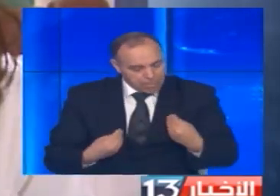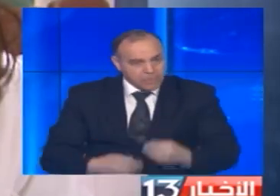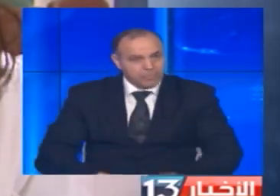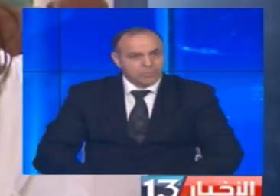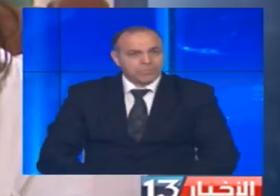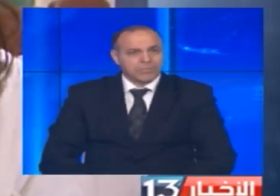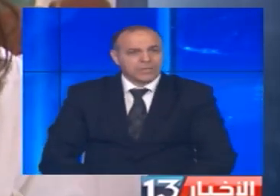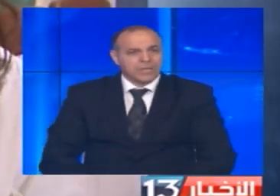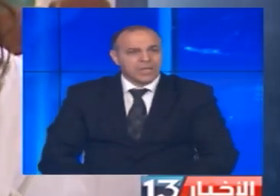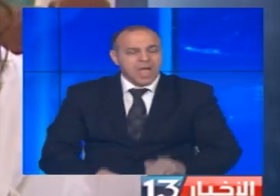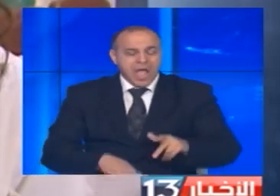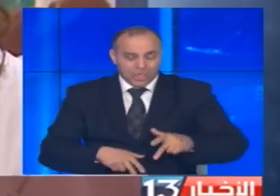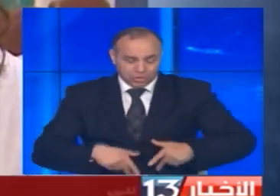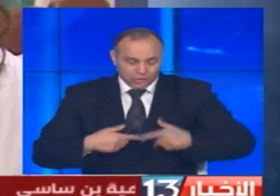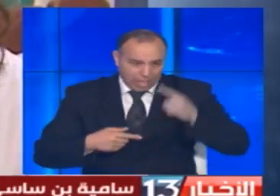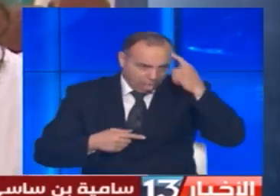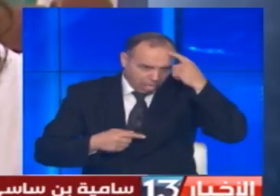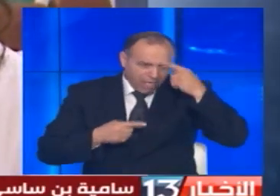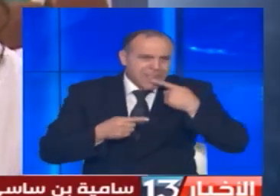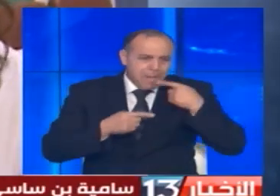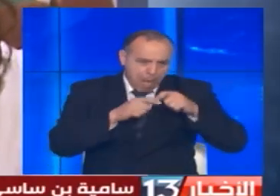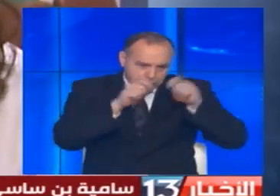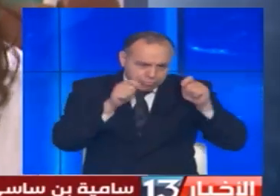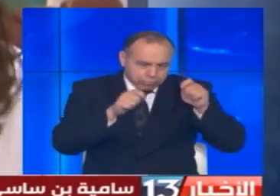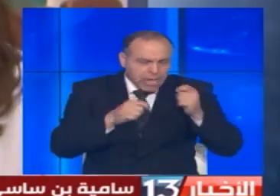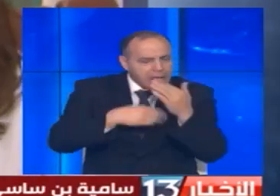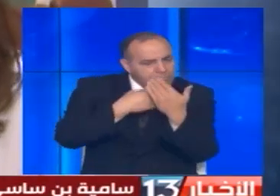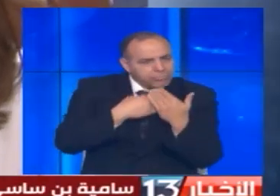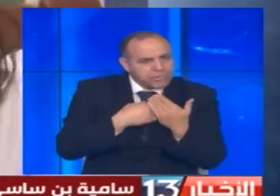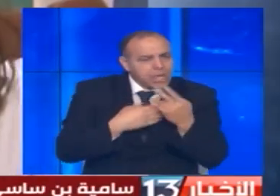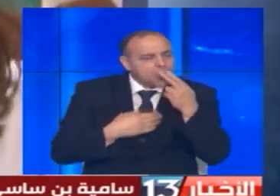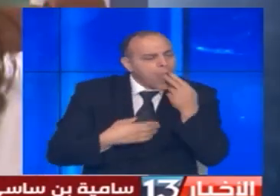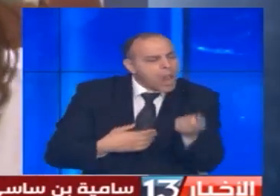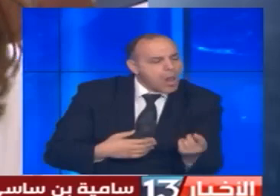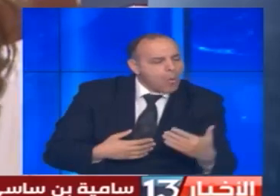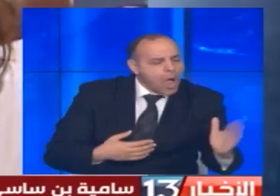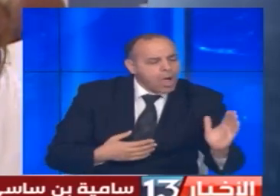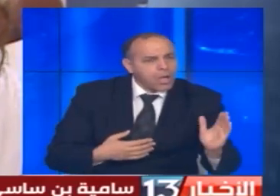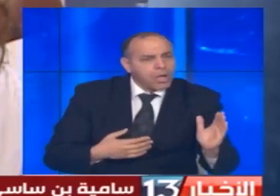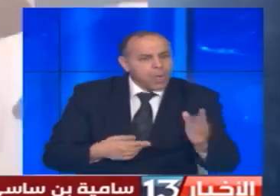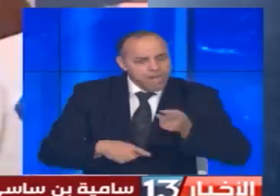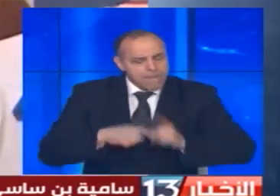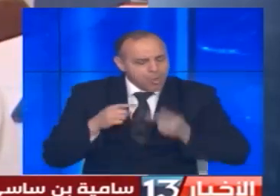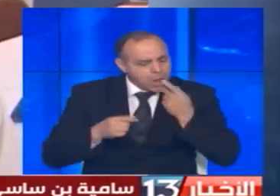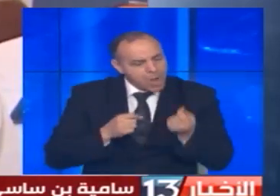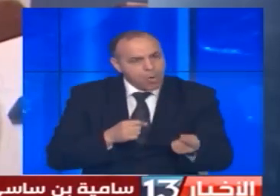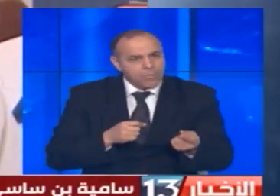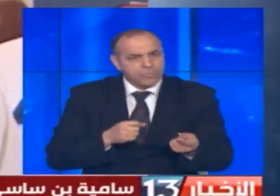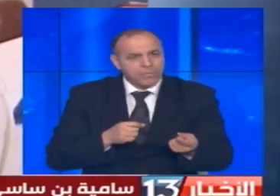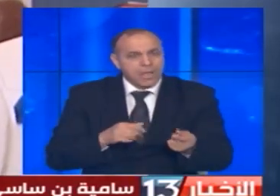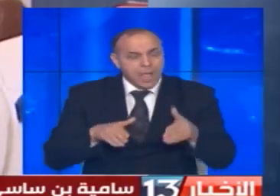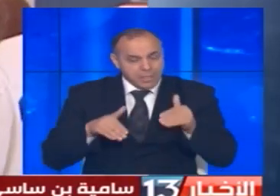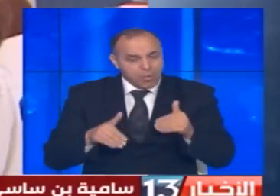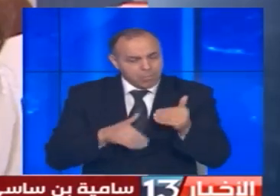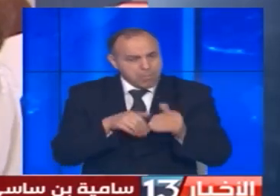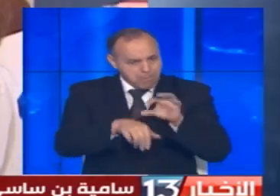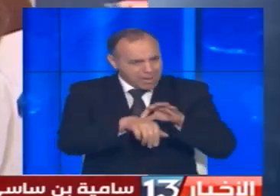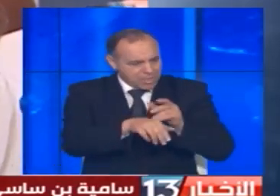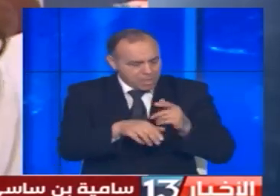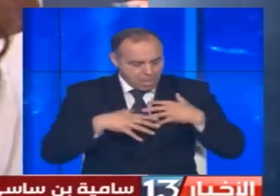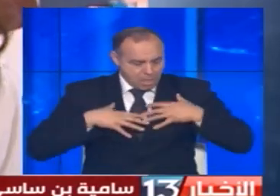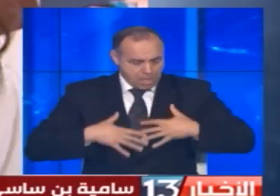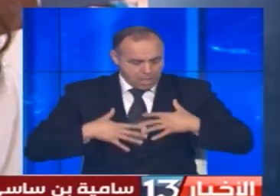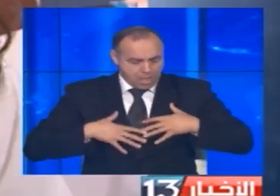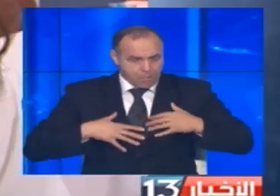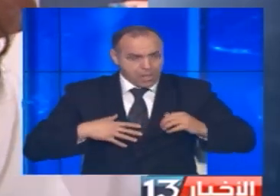ربع الحالات متاع جلطة نجم نتفاديوها بالإقلاع على التدخين ولا الامتناع على التدخين. هو سم للبدن يتعدى في الرواري،